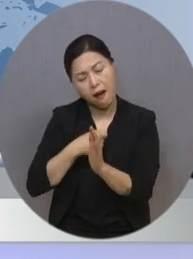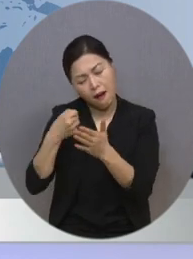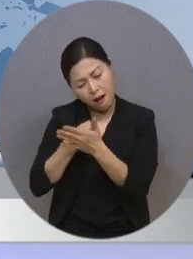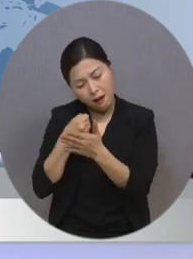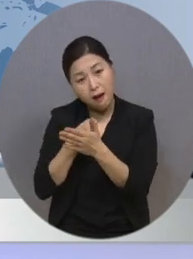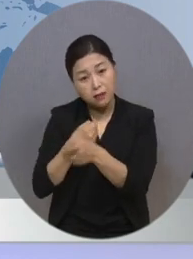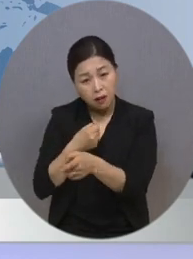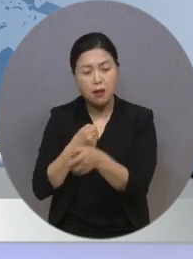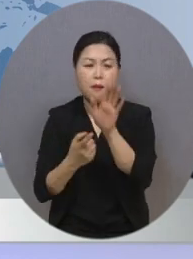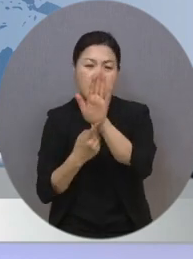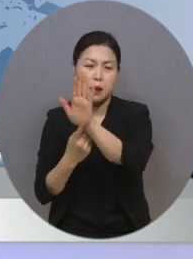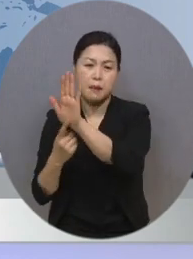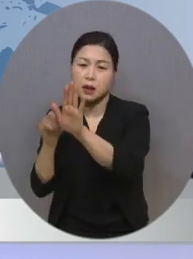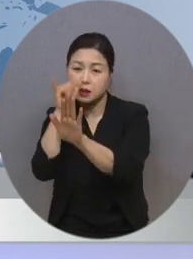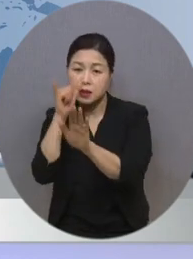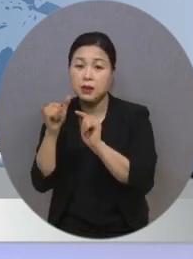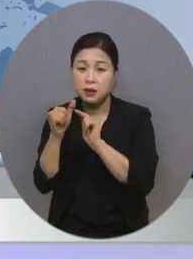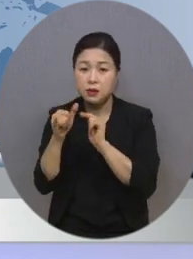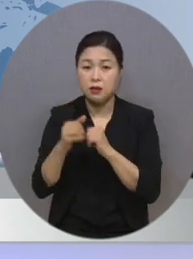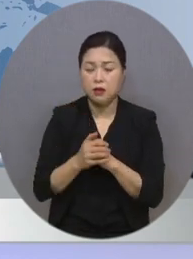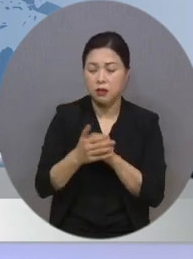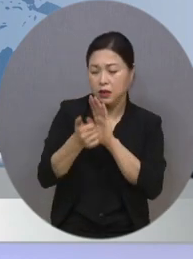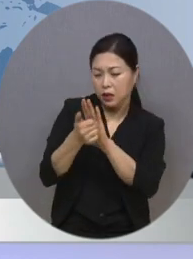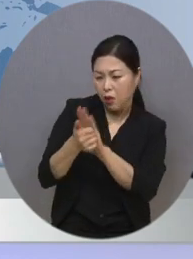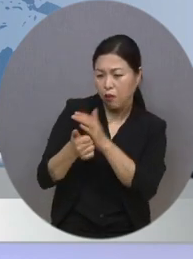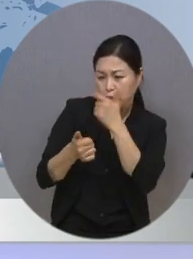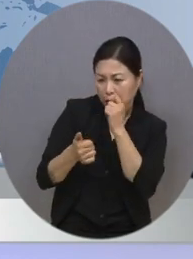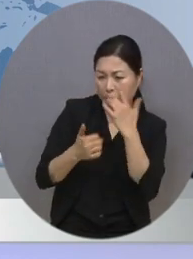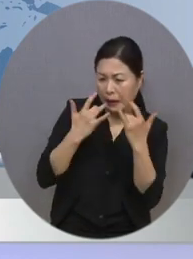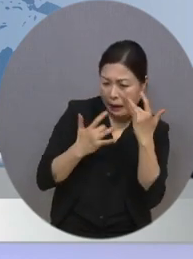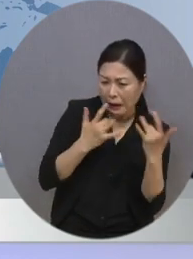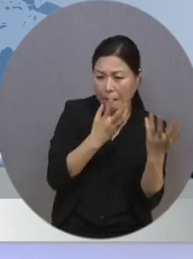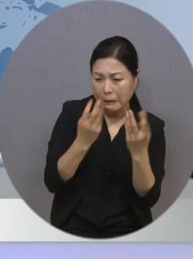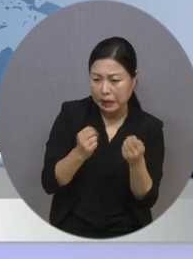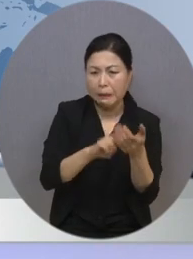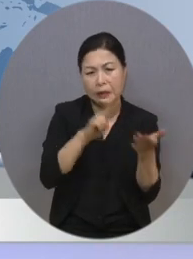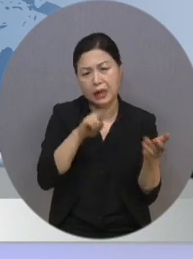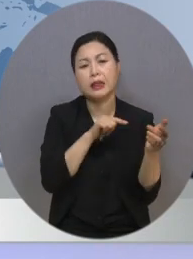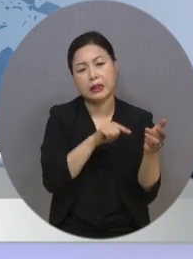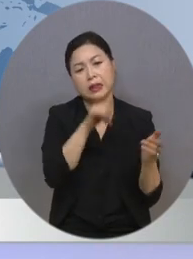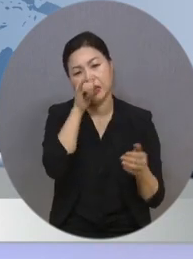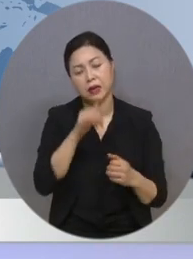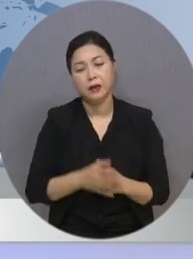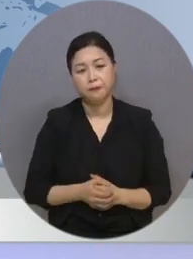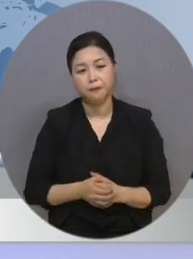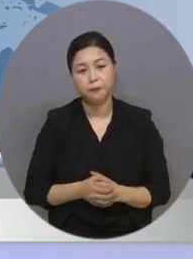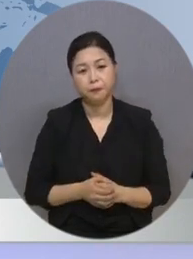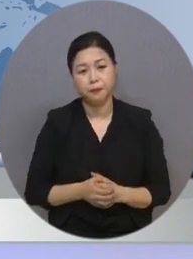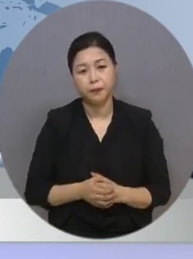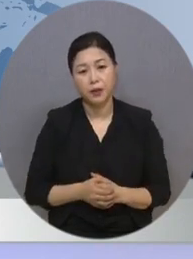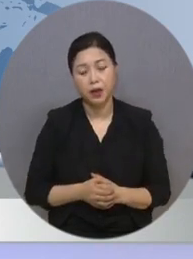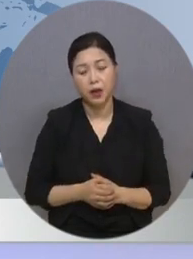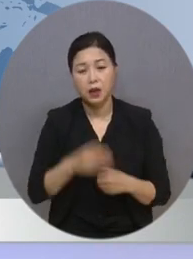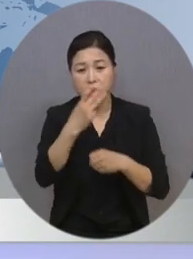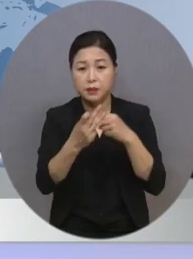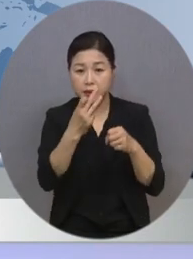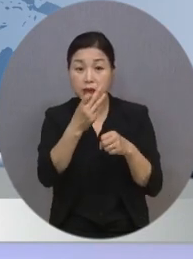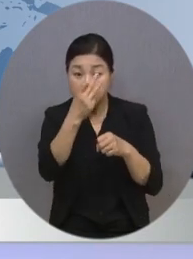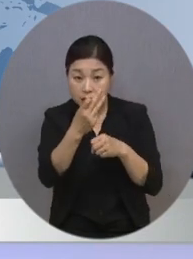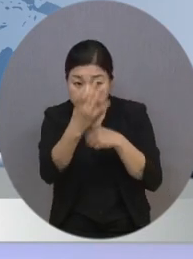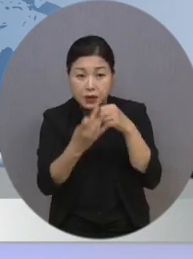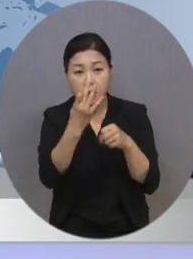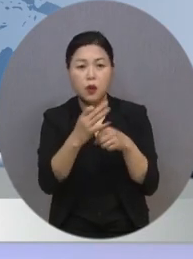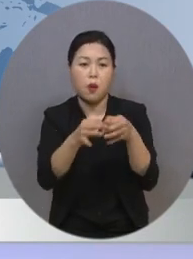소식이 잇따르며 부족한 지원체계의 모습이 여실히 드러나기도 했습니다. 그런가 하면 14년 만에